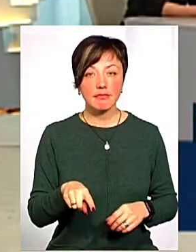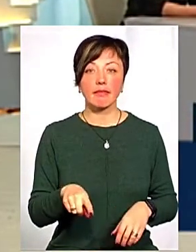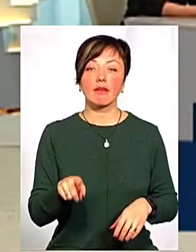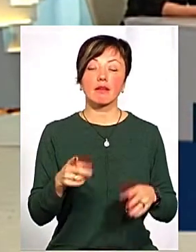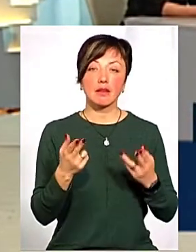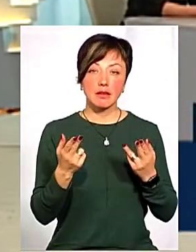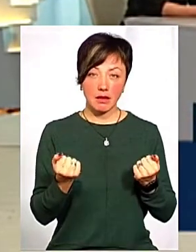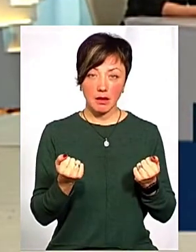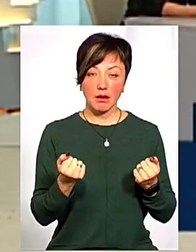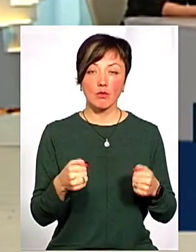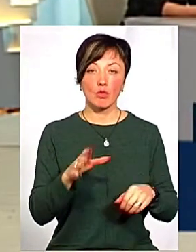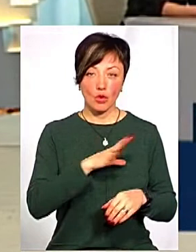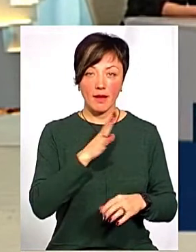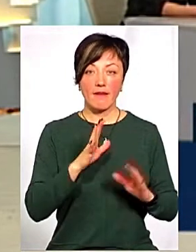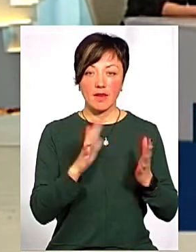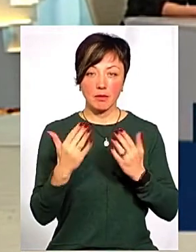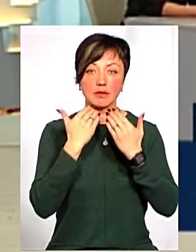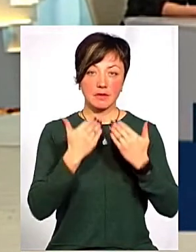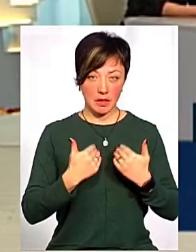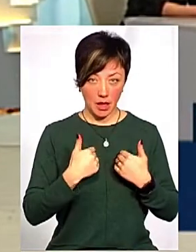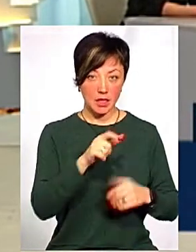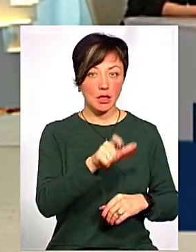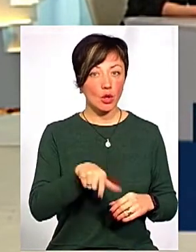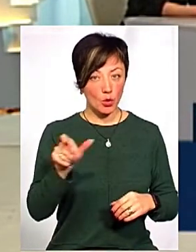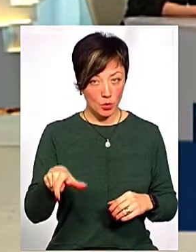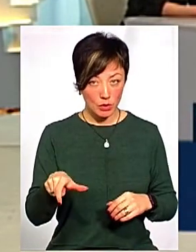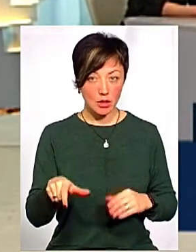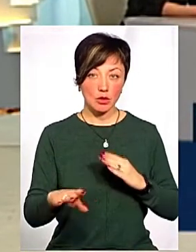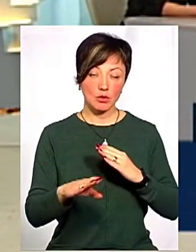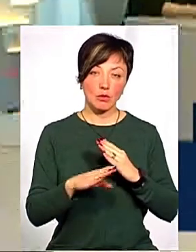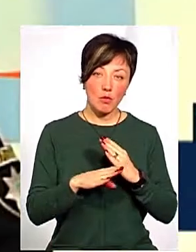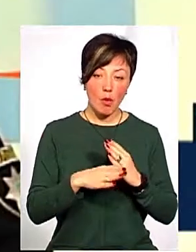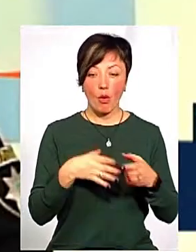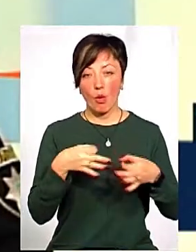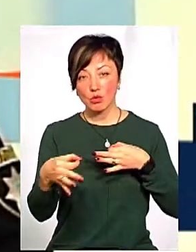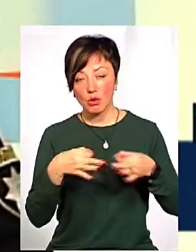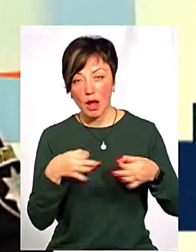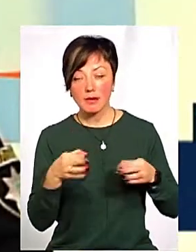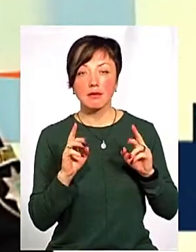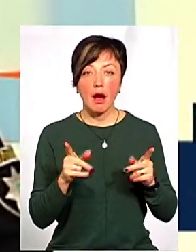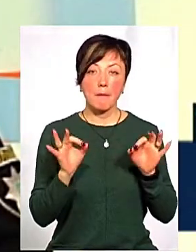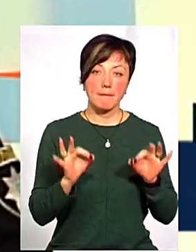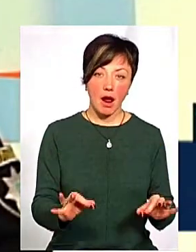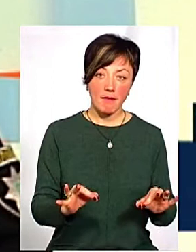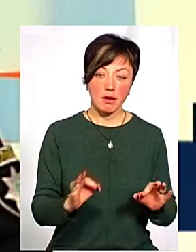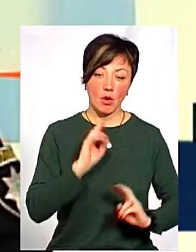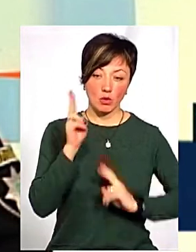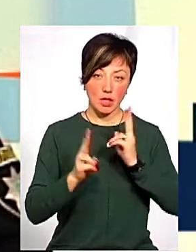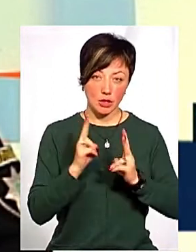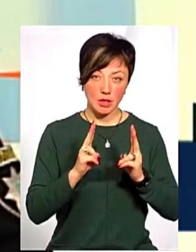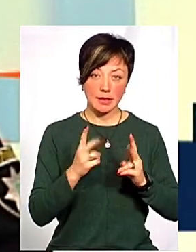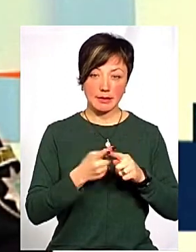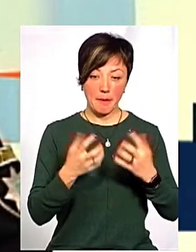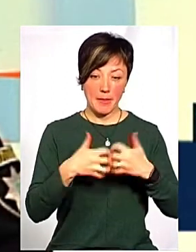так були випадки, коли до мене зверталися люди з допомогою, з консультацією, як правильно оскаржити